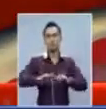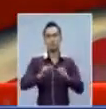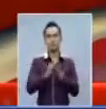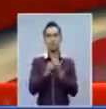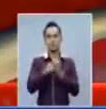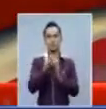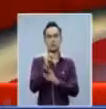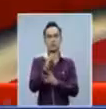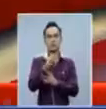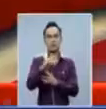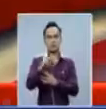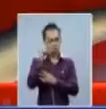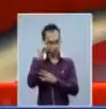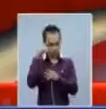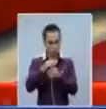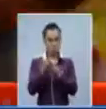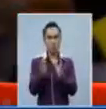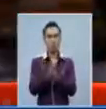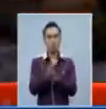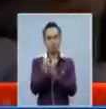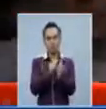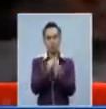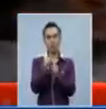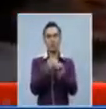ได้กลับขึ้นมาเล่นในไทยพรีเมียร์ลีกค่ะ